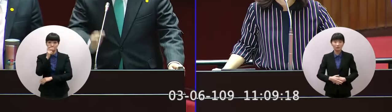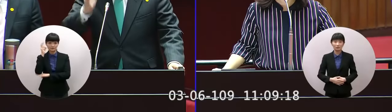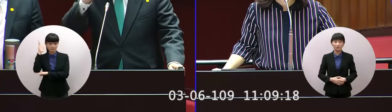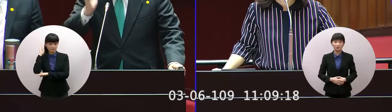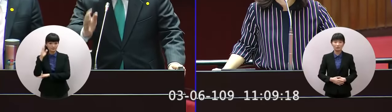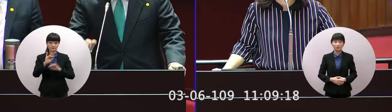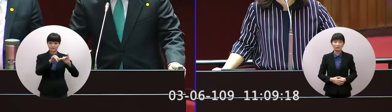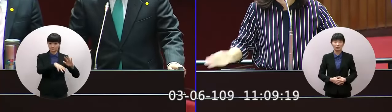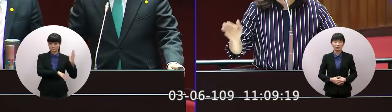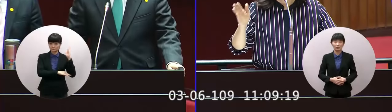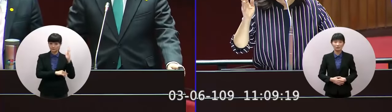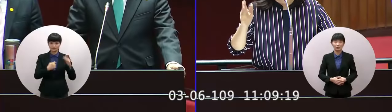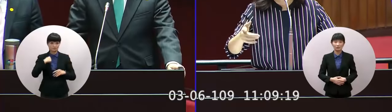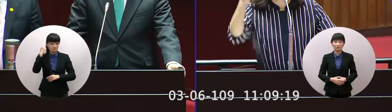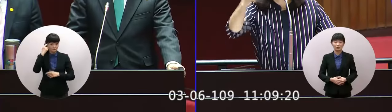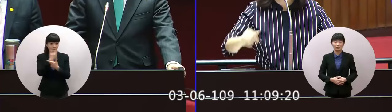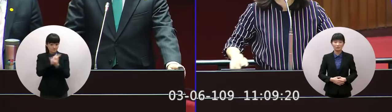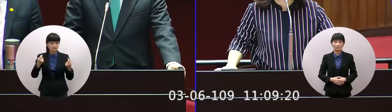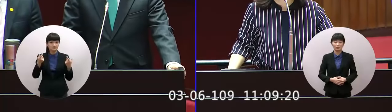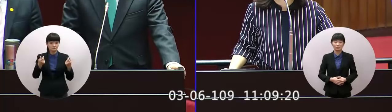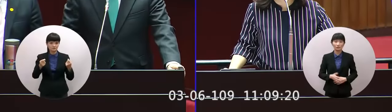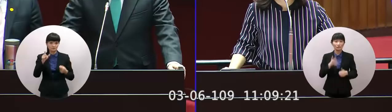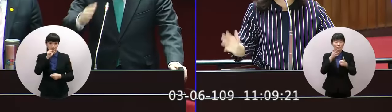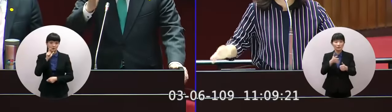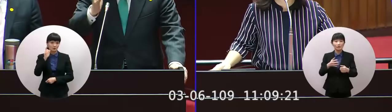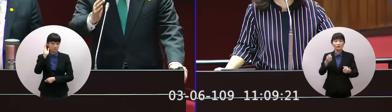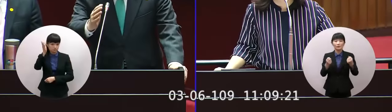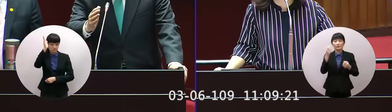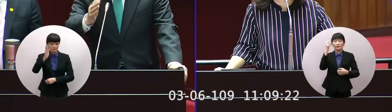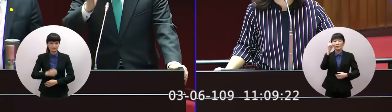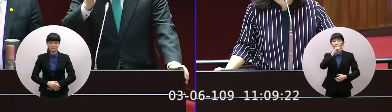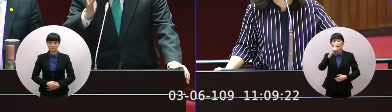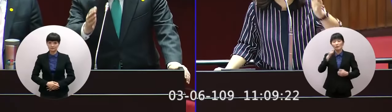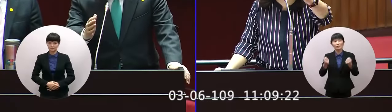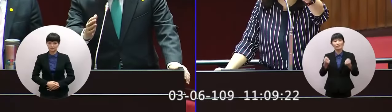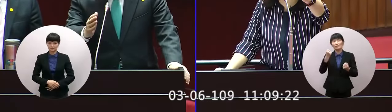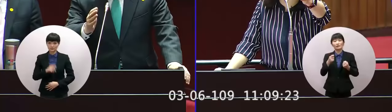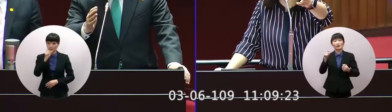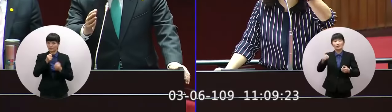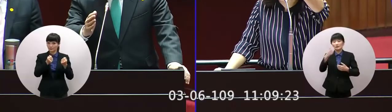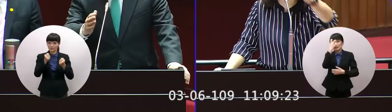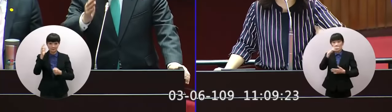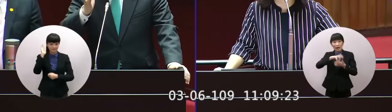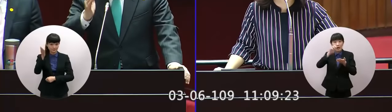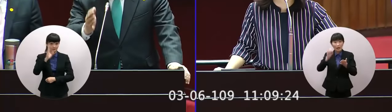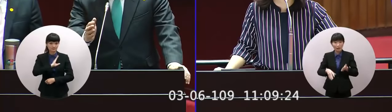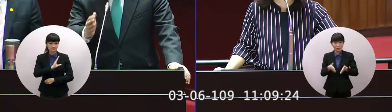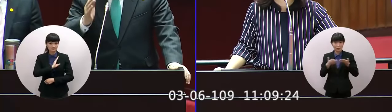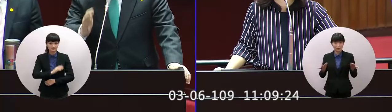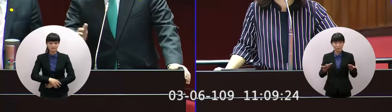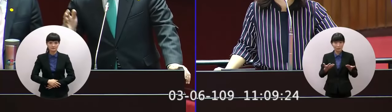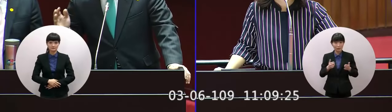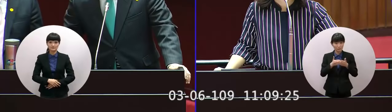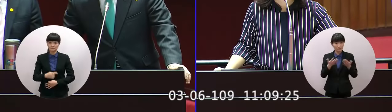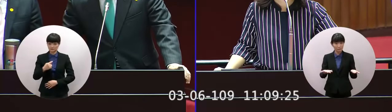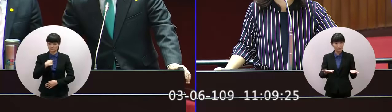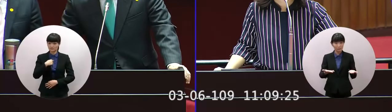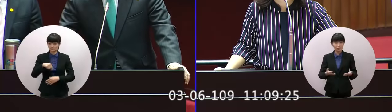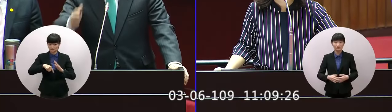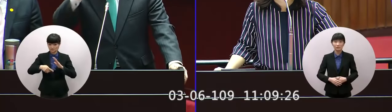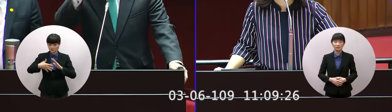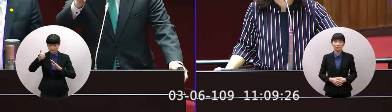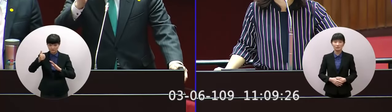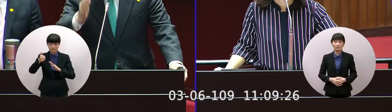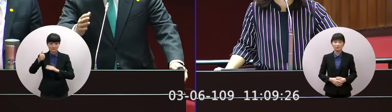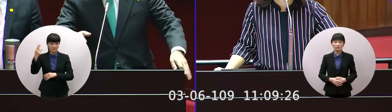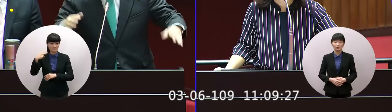对这个酒驾都是零容忍啊。 那请问你要不要取消嘛？再说一次啊！院长经常说的，你还要不要取消？ 我们会遵照院长